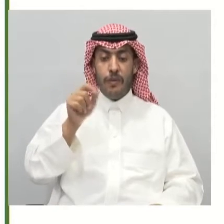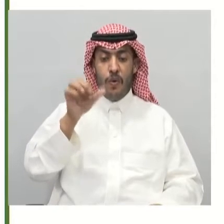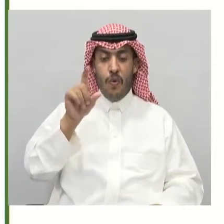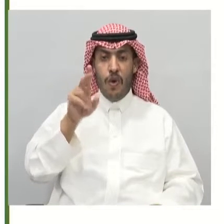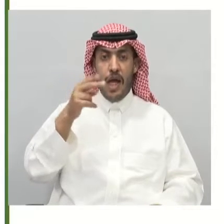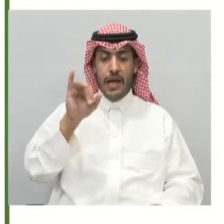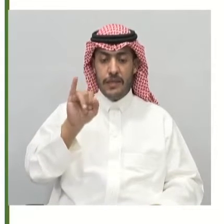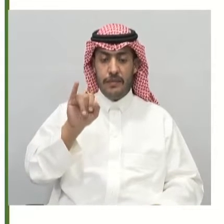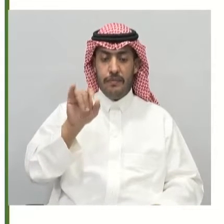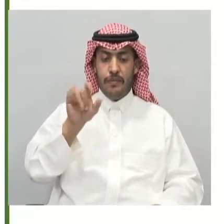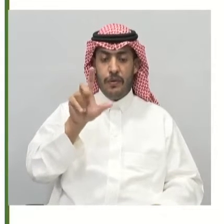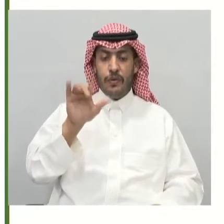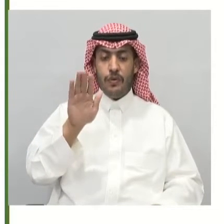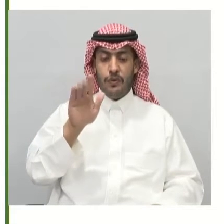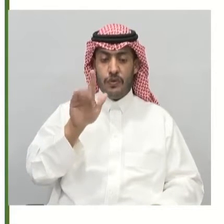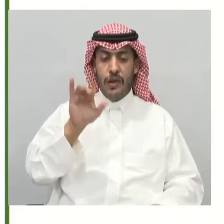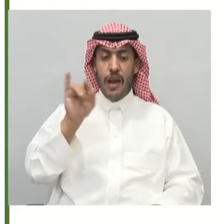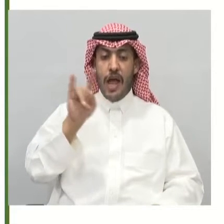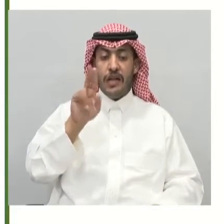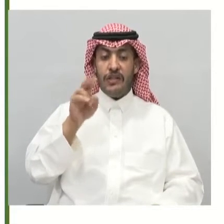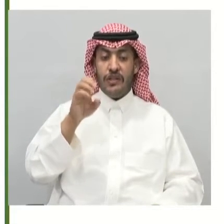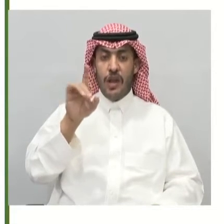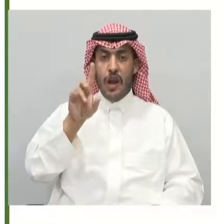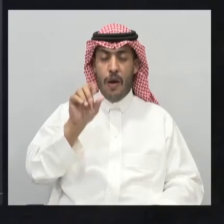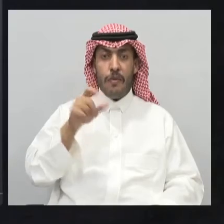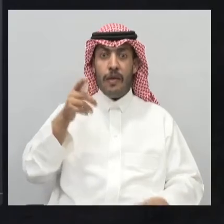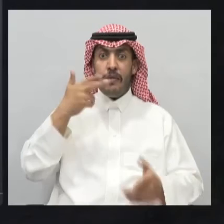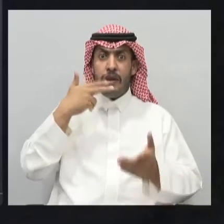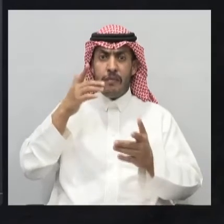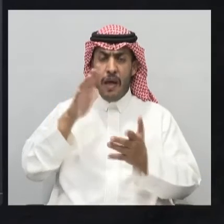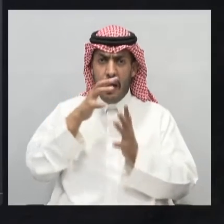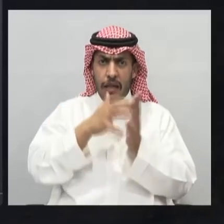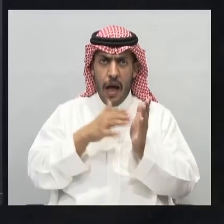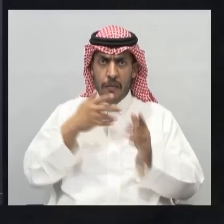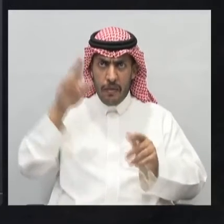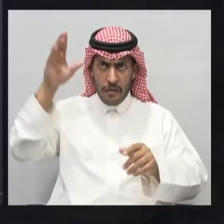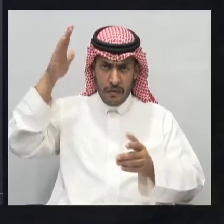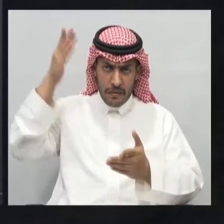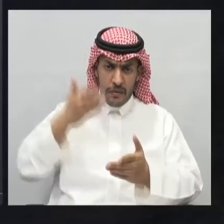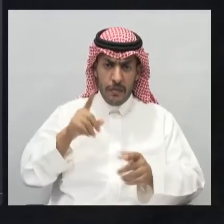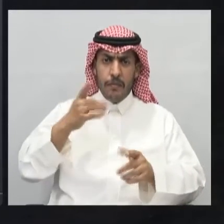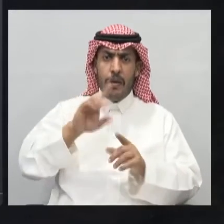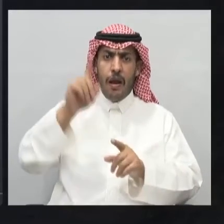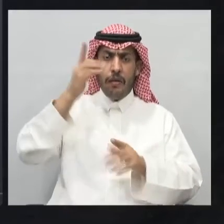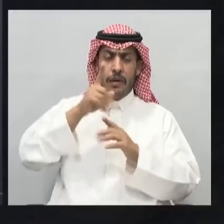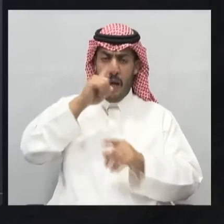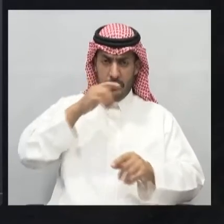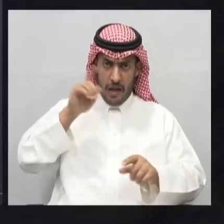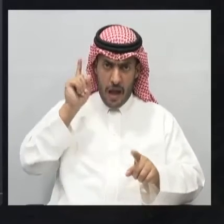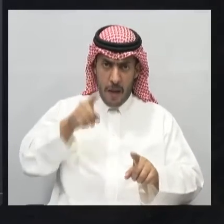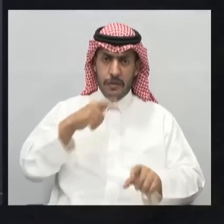تستعجل لهم قلنا ان الخطاب كان للنبي صلى الله عليه وسلم يامره بالصبر